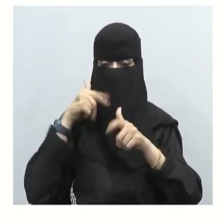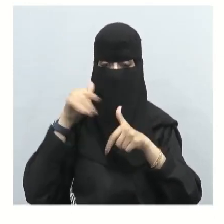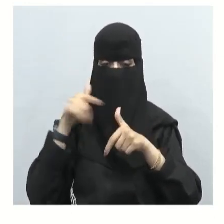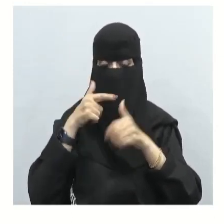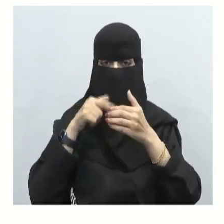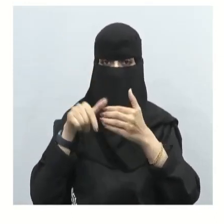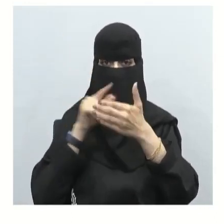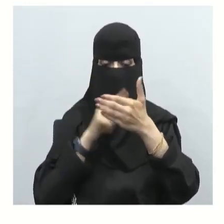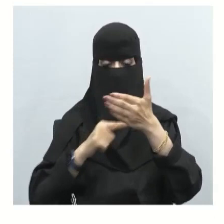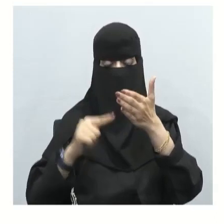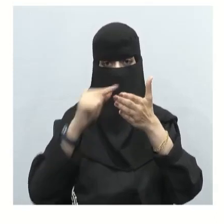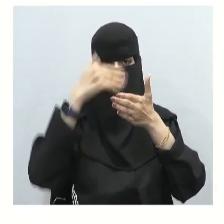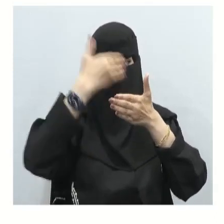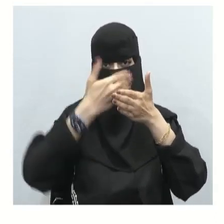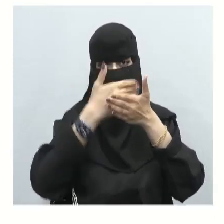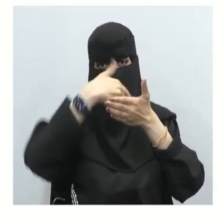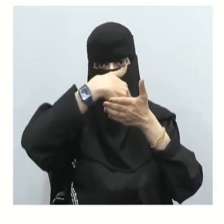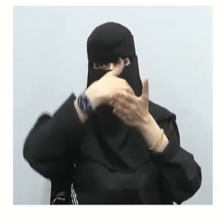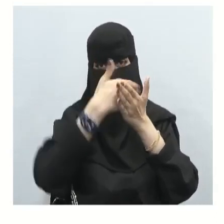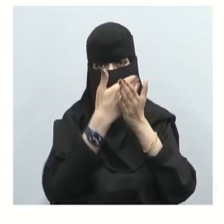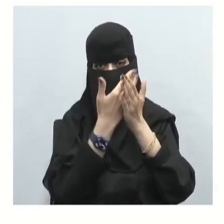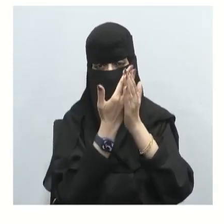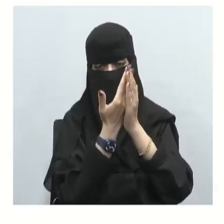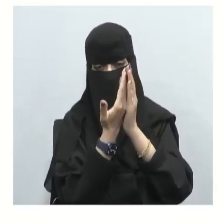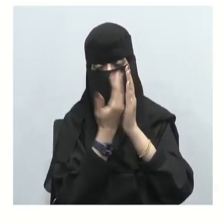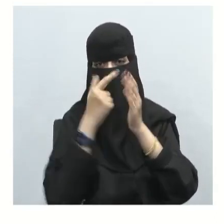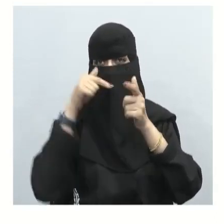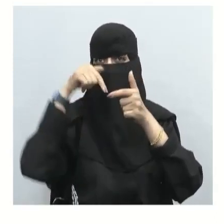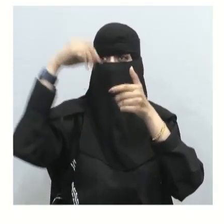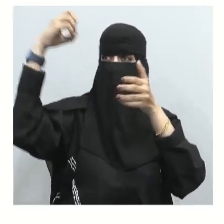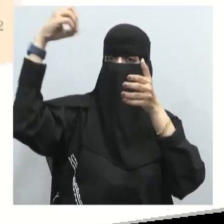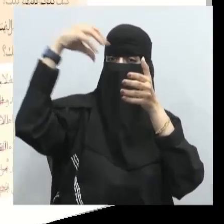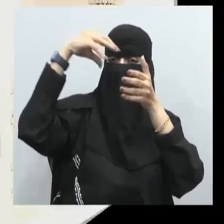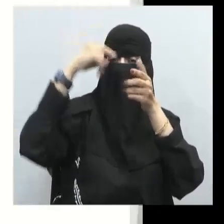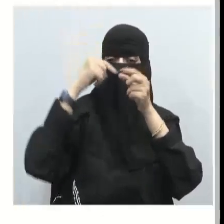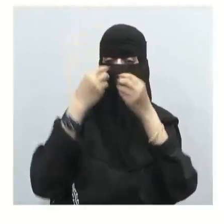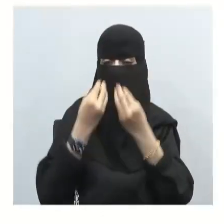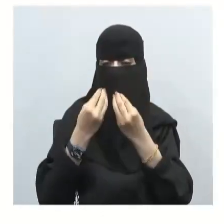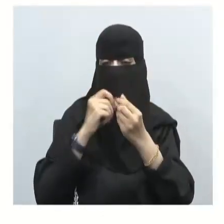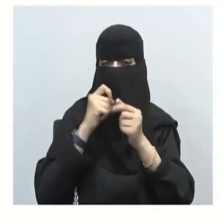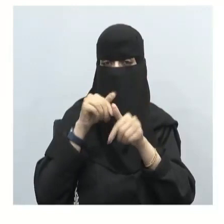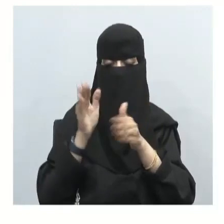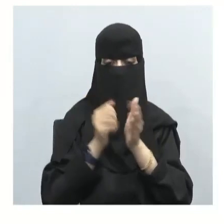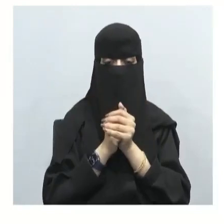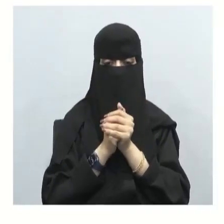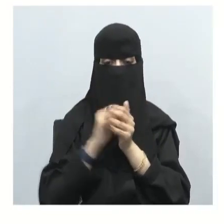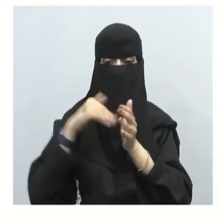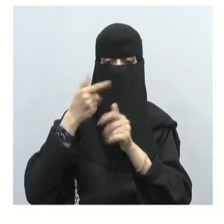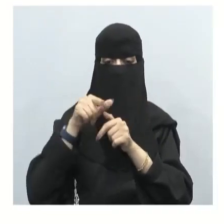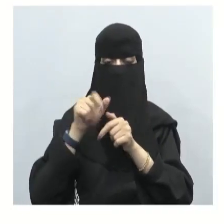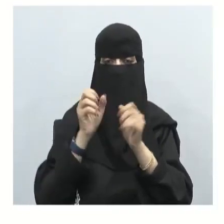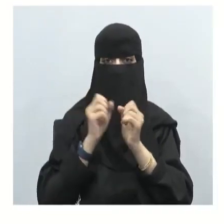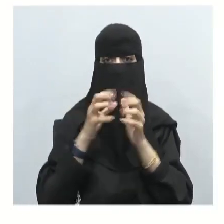المرشح يخفض الضوء بعض الشيء لان الضوء يخفت عند دوران المرشح هل ينتج